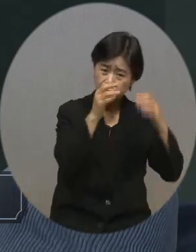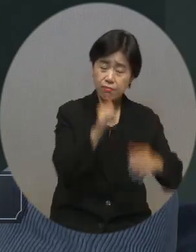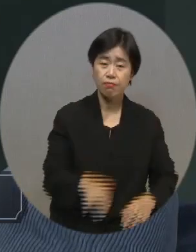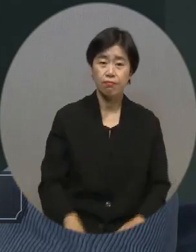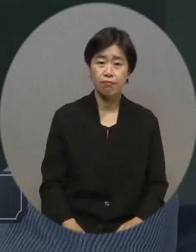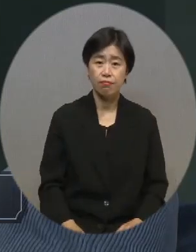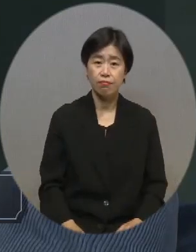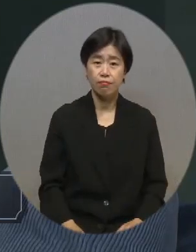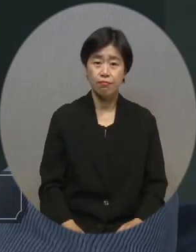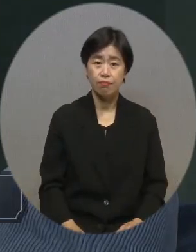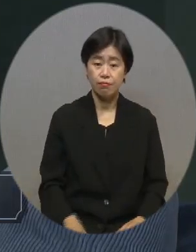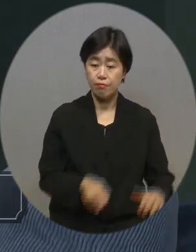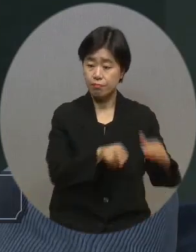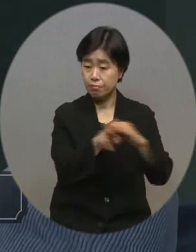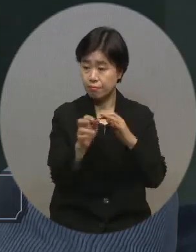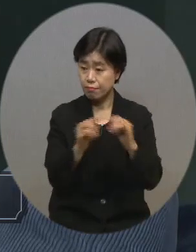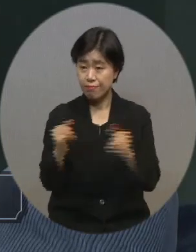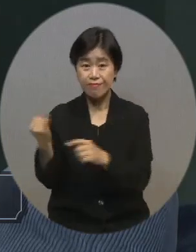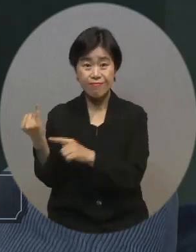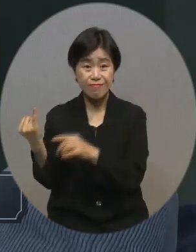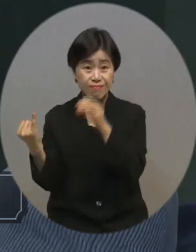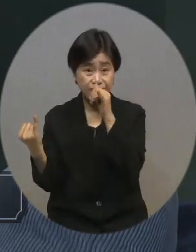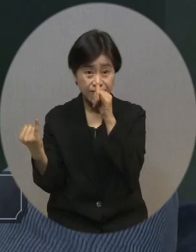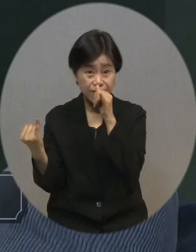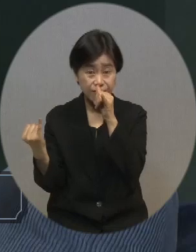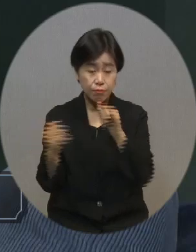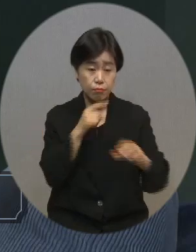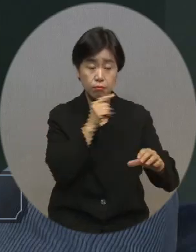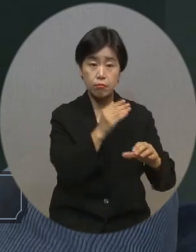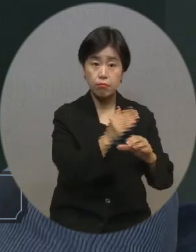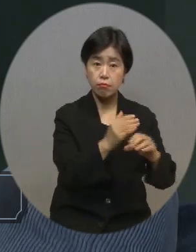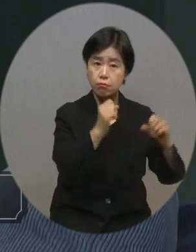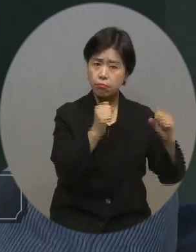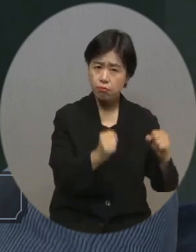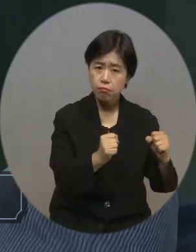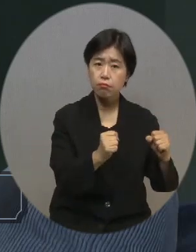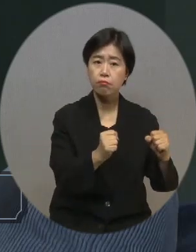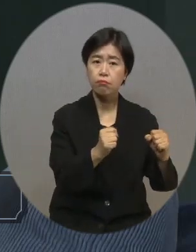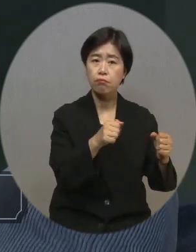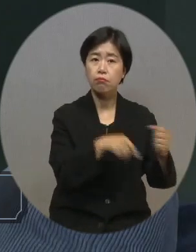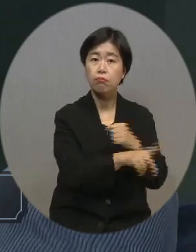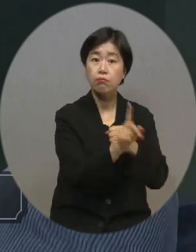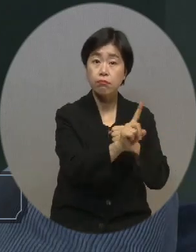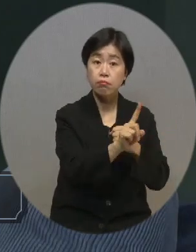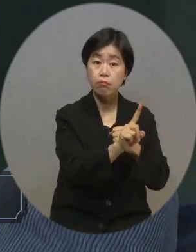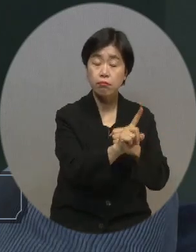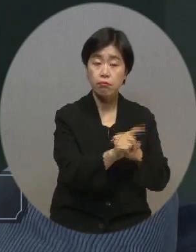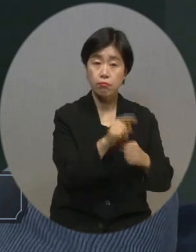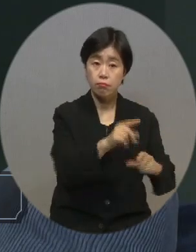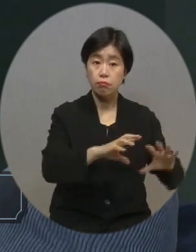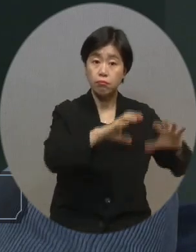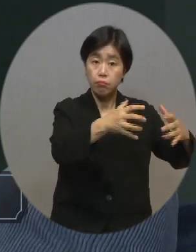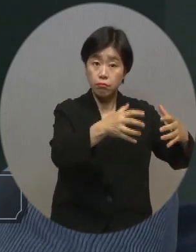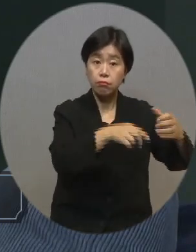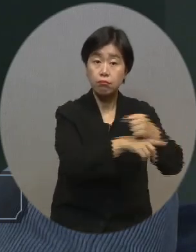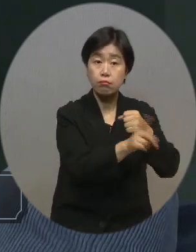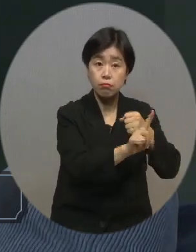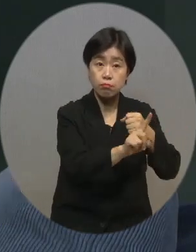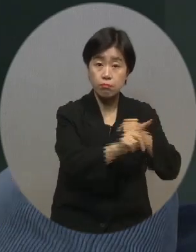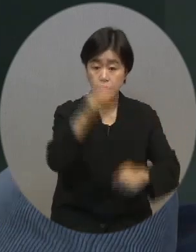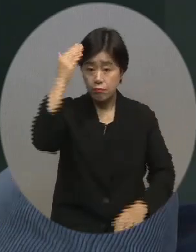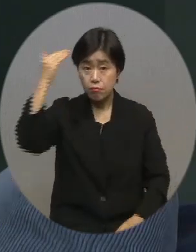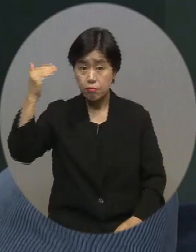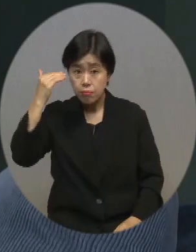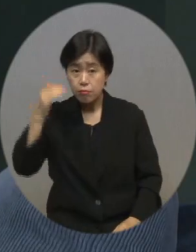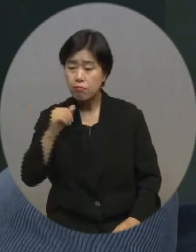탈북하신 분도 계시지만은 북한이 존재하는 이유가 뭐예요? 대한민국 남조선의 불쌍한 사람들을 해방시키고